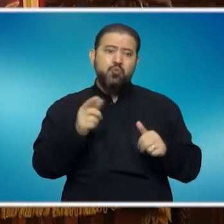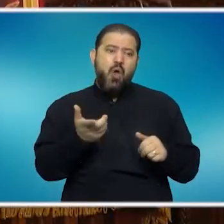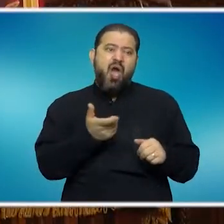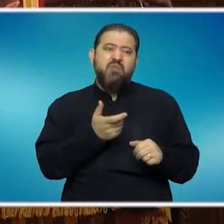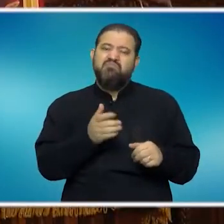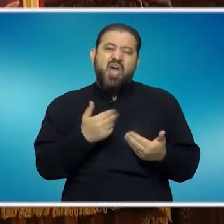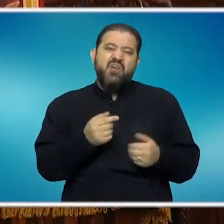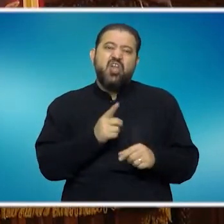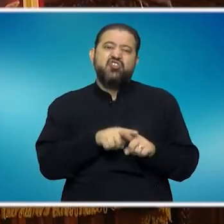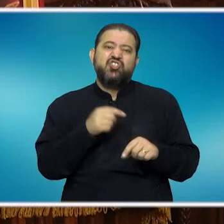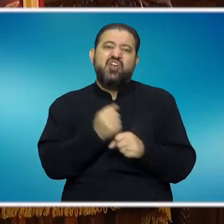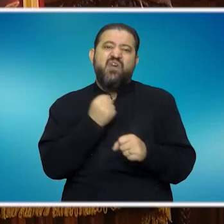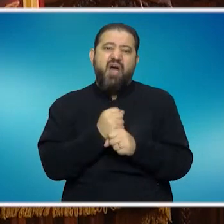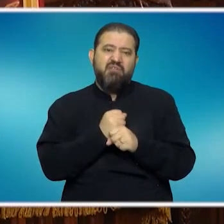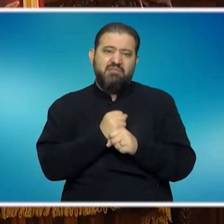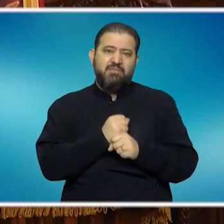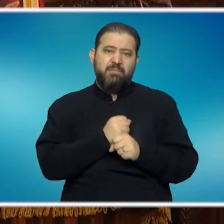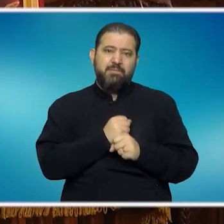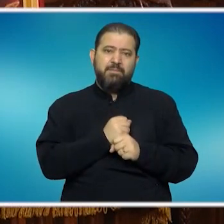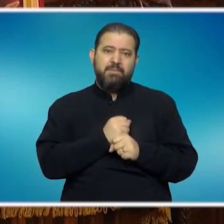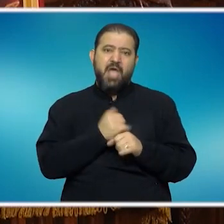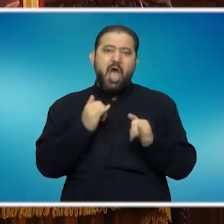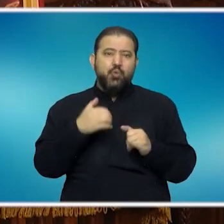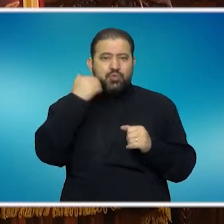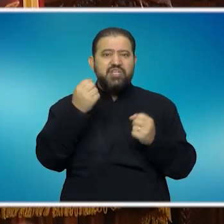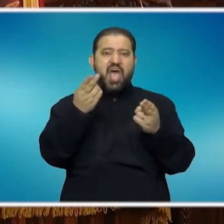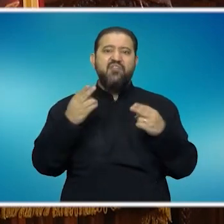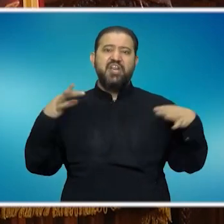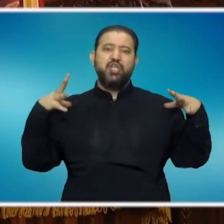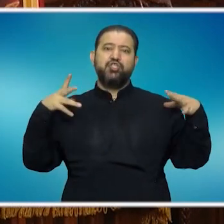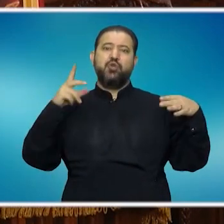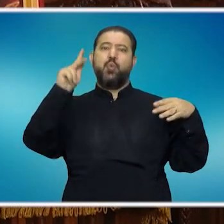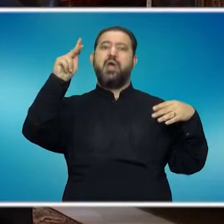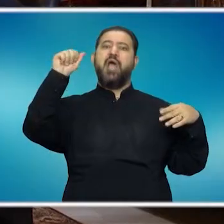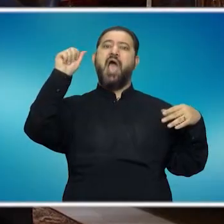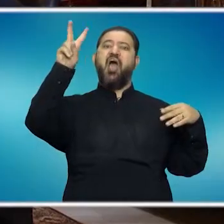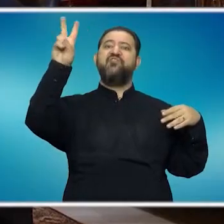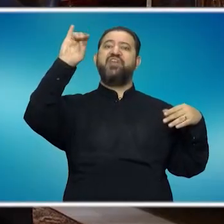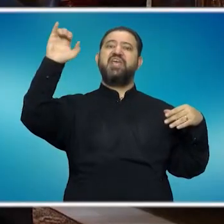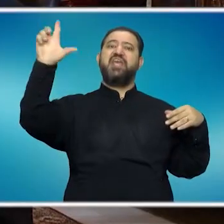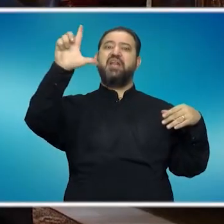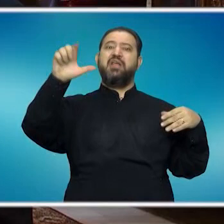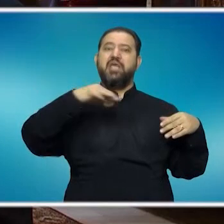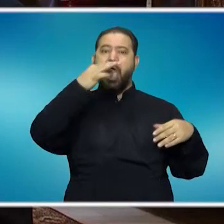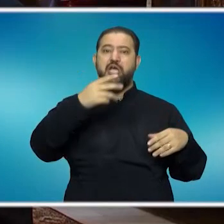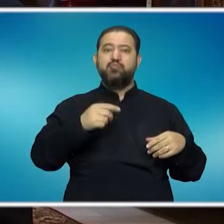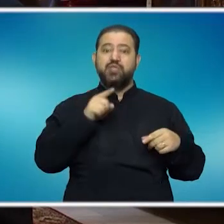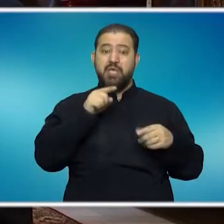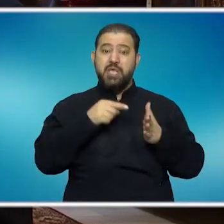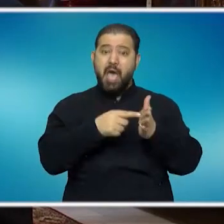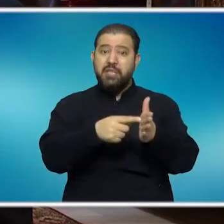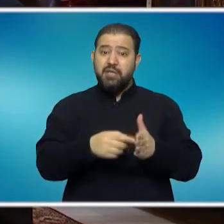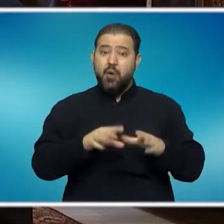ar fi avut de ales la această bună vestire. Și atunci când a venit Arhanghelul Gavril, i-ar fi spus că iată vei